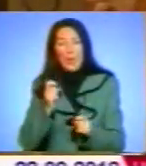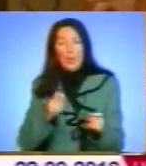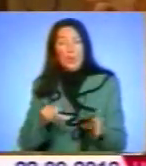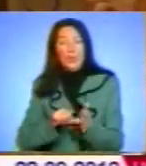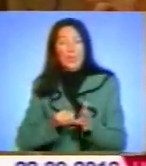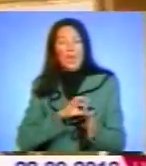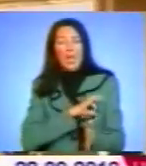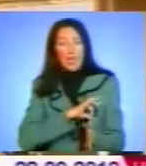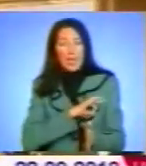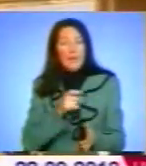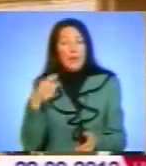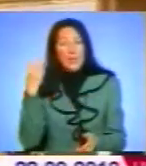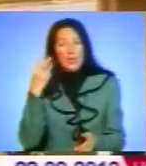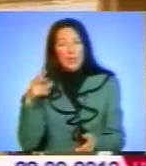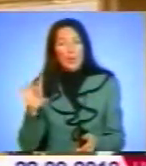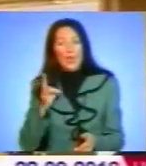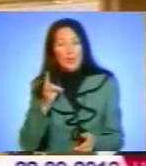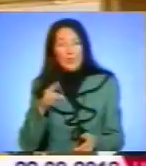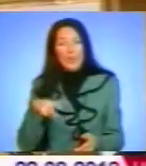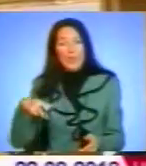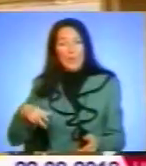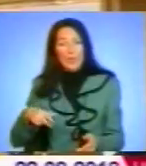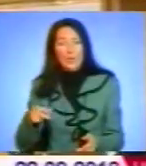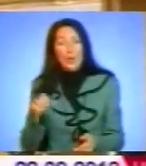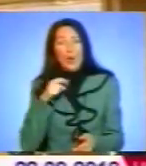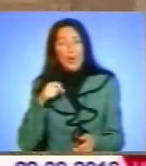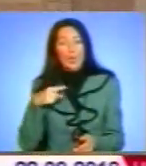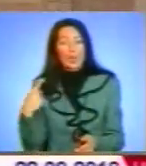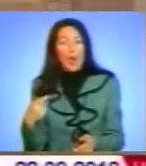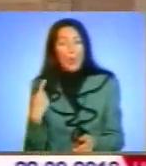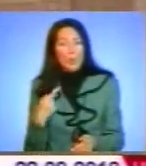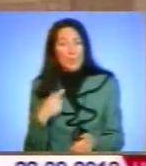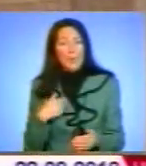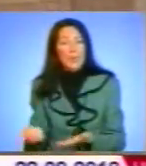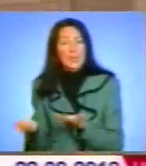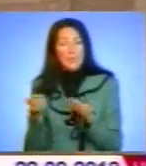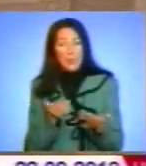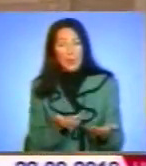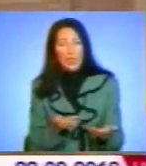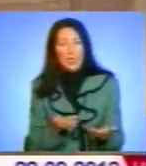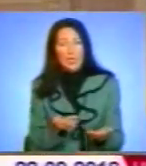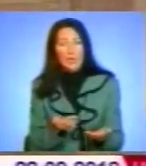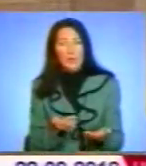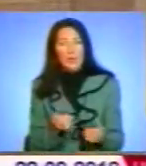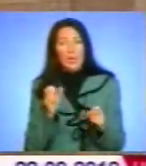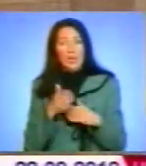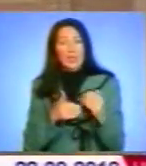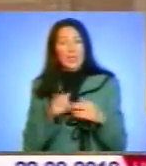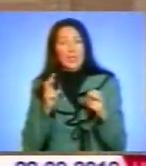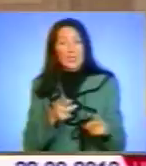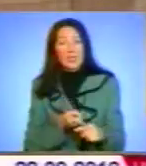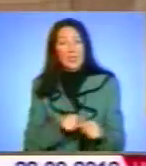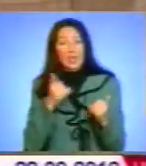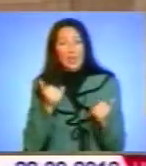Хмельницької, Рівненської, Запорізької, Кримської та Одеської областей. Ми запросили спеціалістів, які